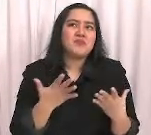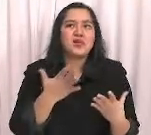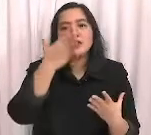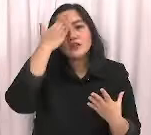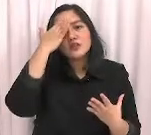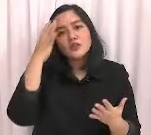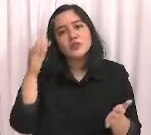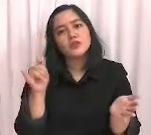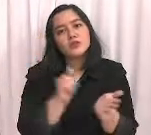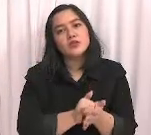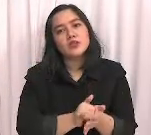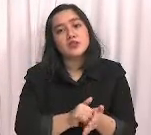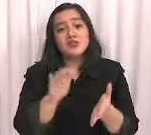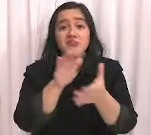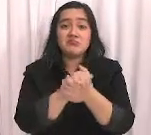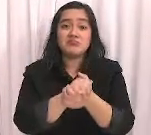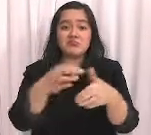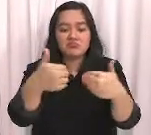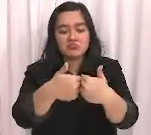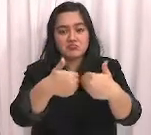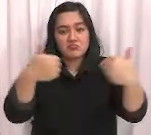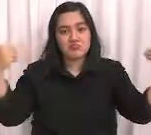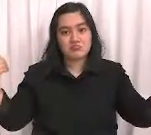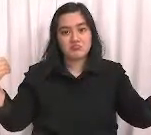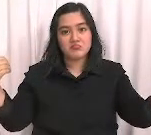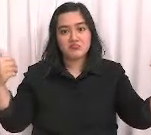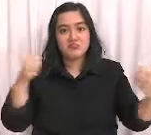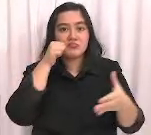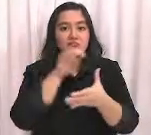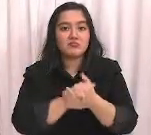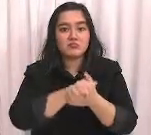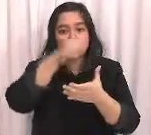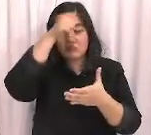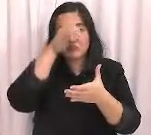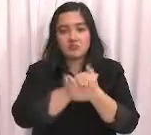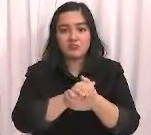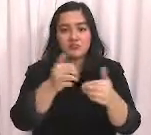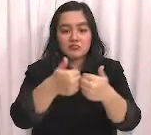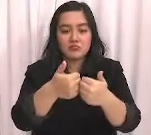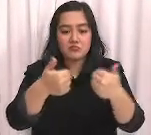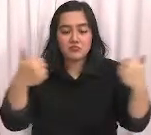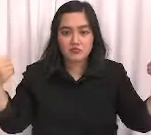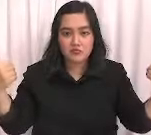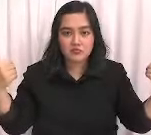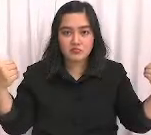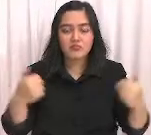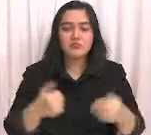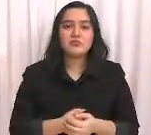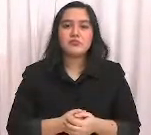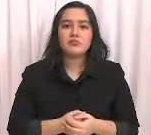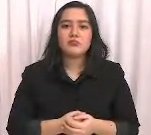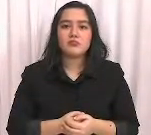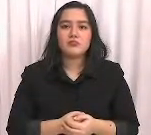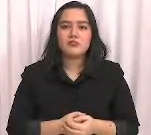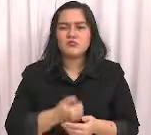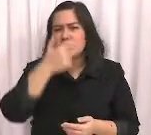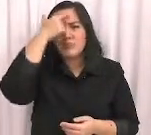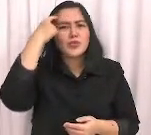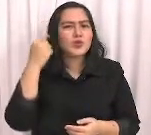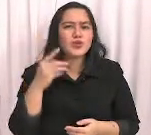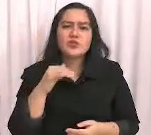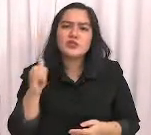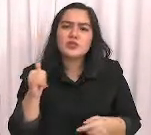mga couples because... Sundalo. Inanalyze namin ni Julian yan eh. Parang yung, they cannot trust their wives